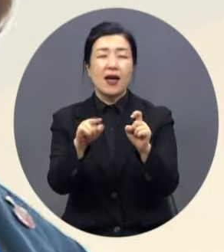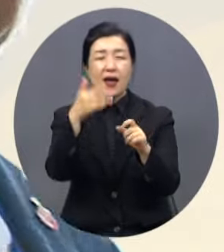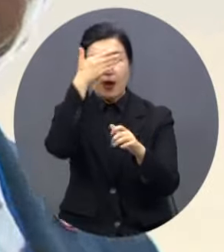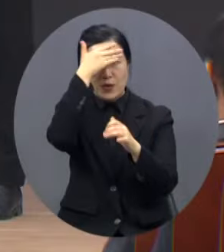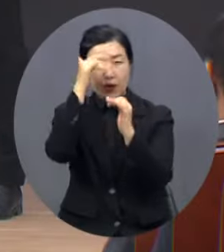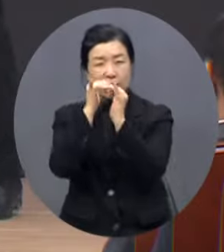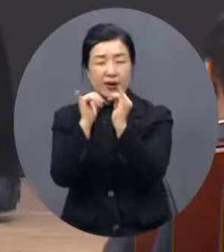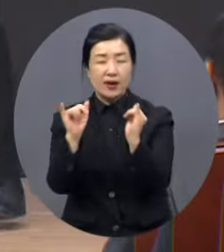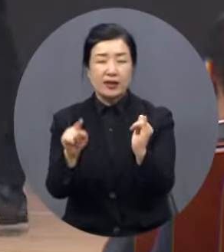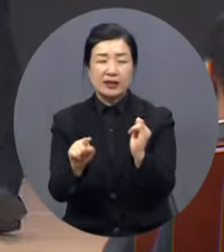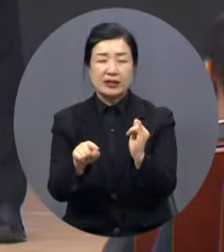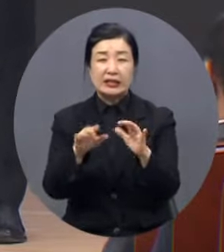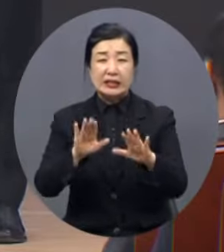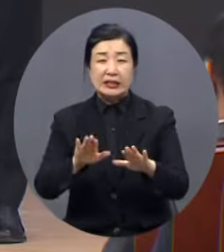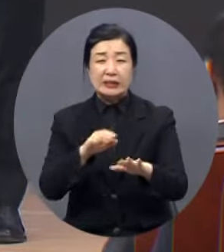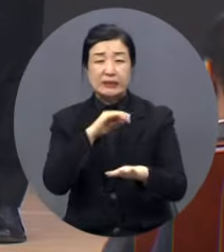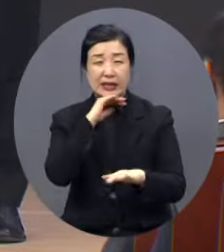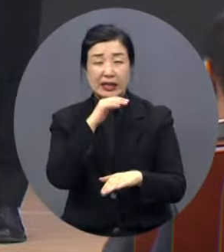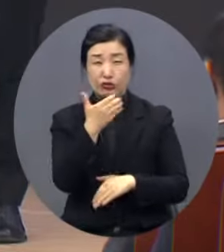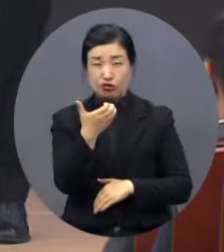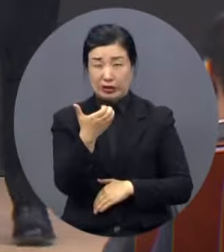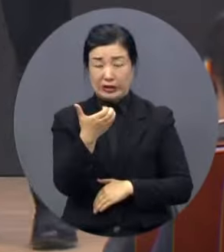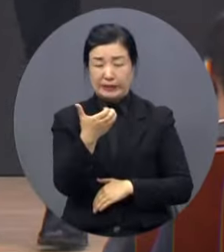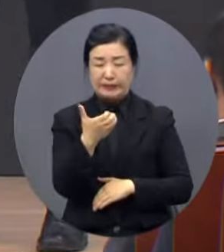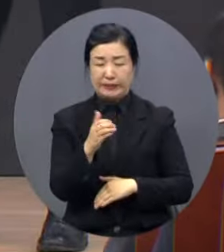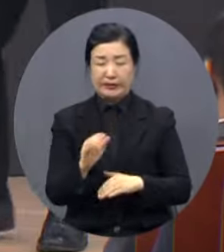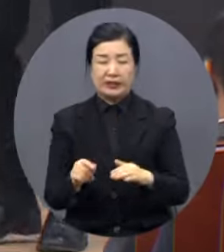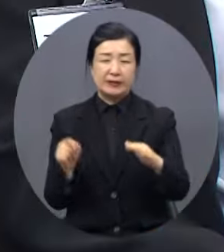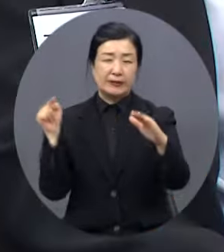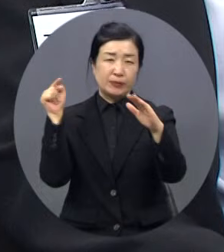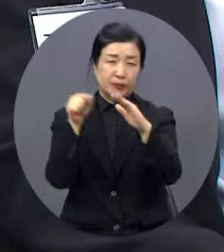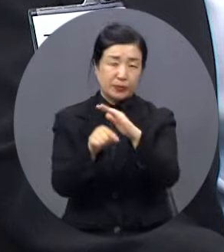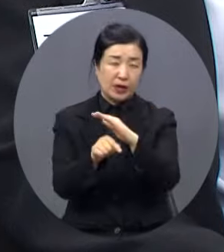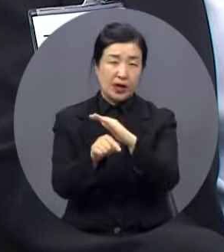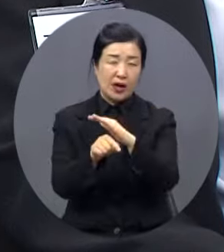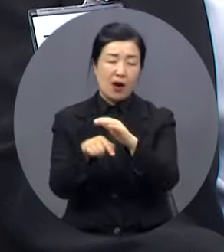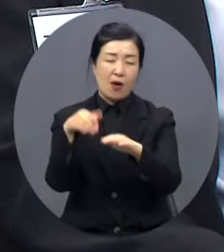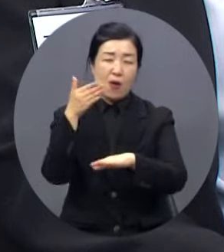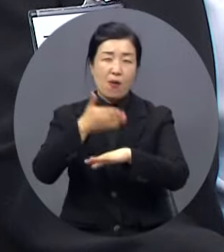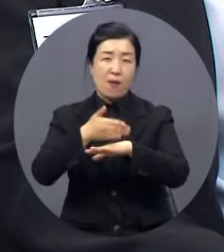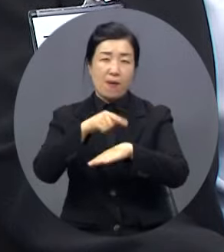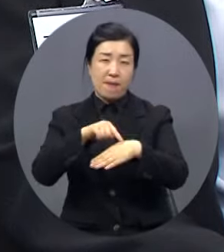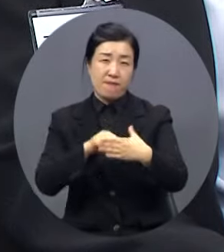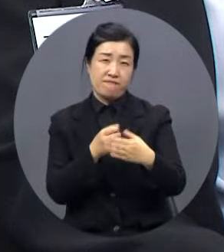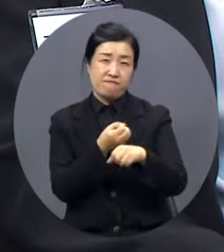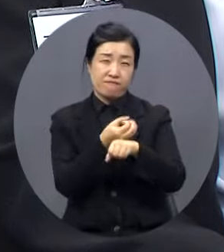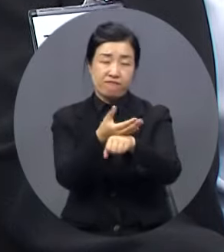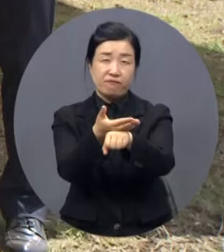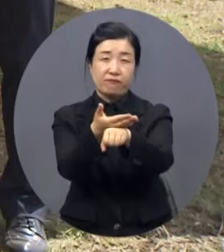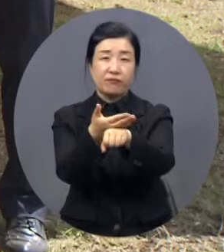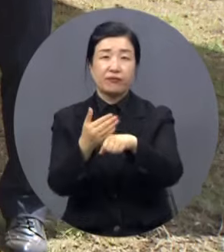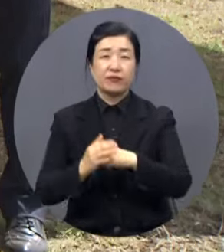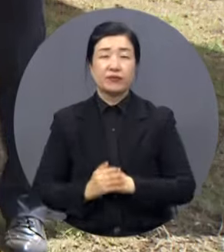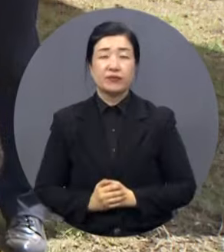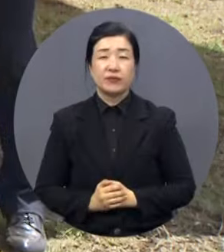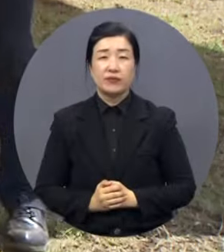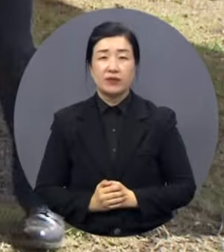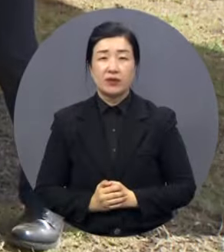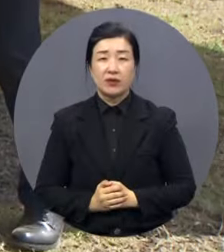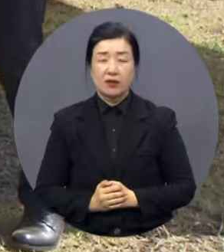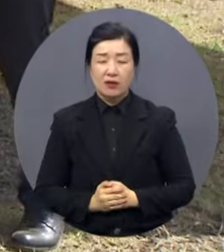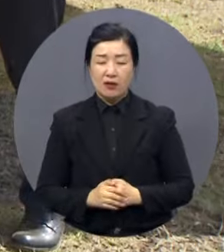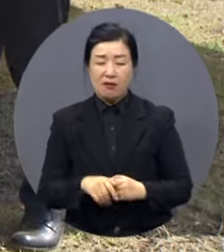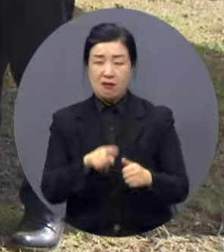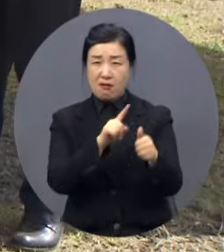노인이 되어 불편한 몸을 이끌고 안장식에 직접 참석해 고마운 마음을 전했습니다 문